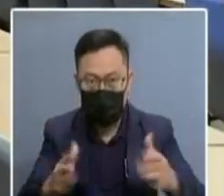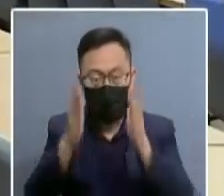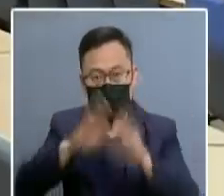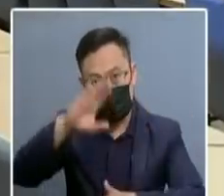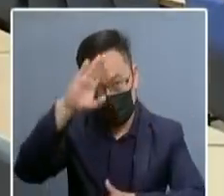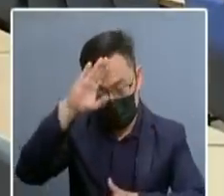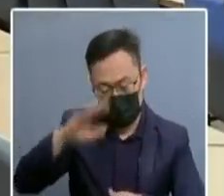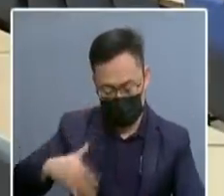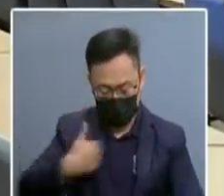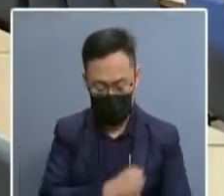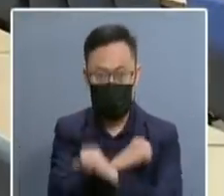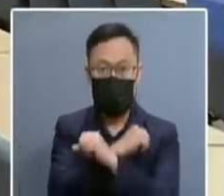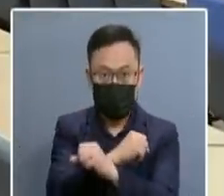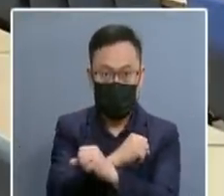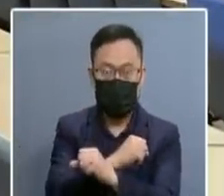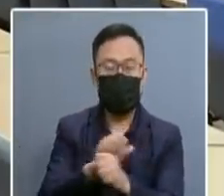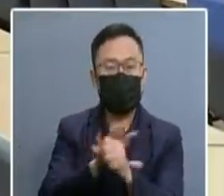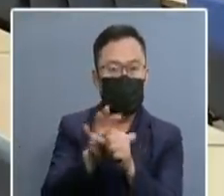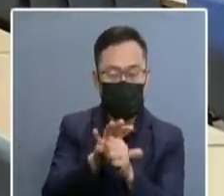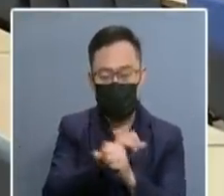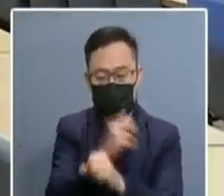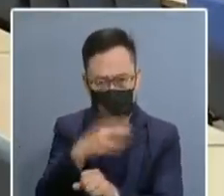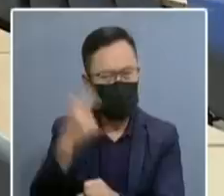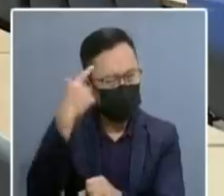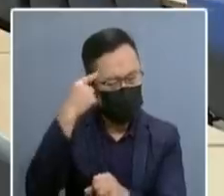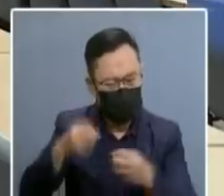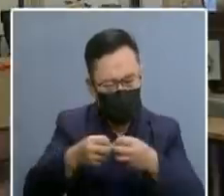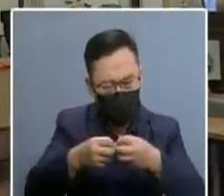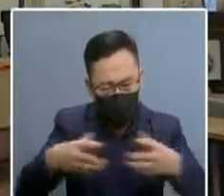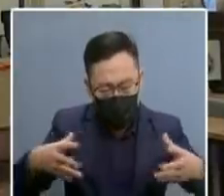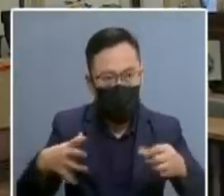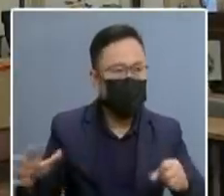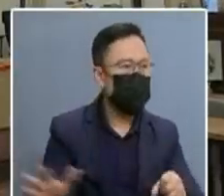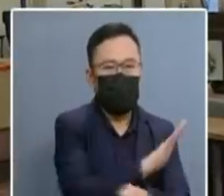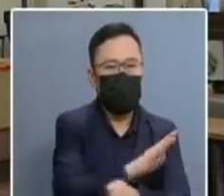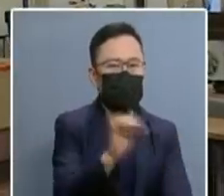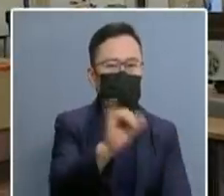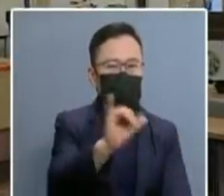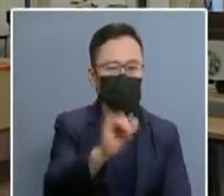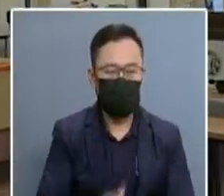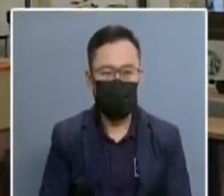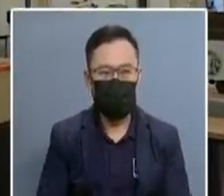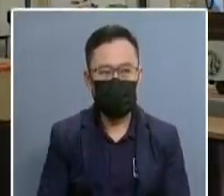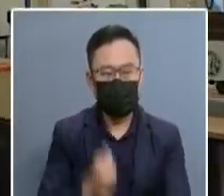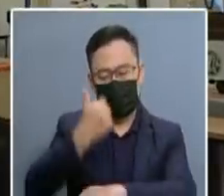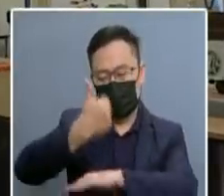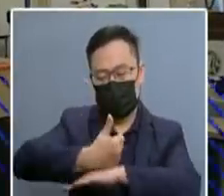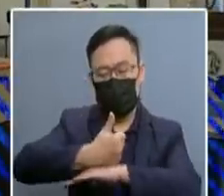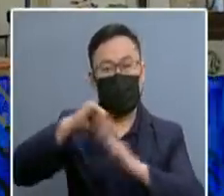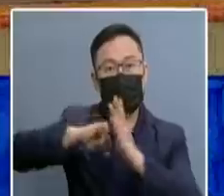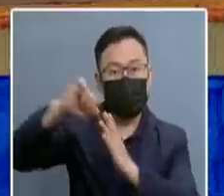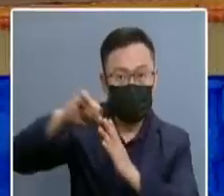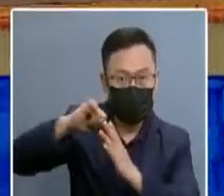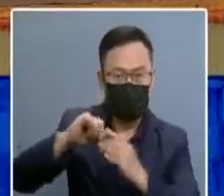ในตัวเองและรักษาหายเรียบร้อยแล้วครับก็น่าจะควบคุมได้ครับโดยการแถลงข่าวจากนายเจริญฤทธิ์สงวนสัตว์ผู้ว่าราชการจังหวัดเชียง